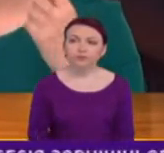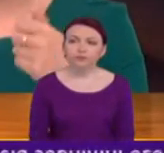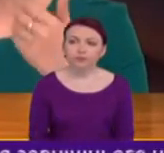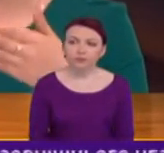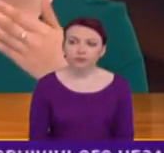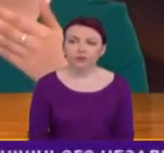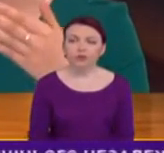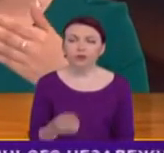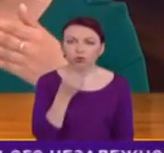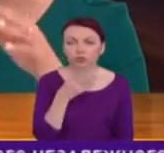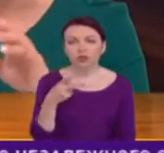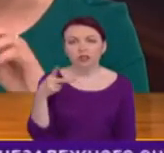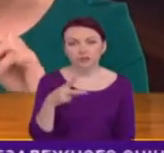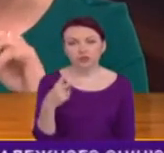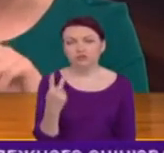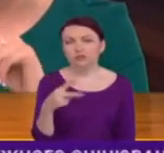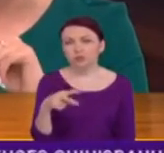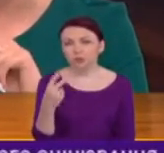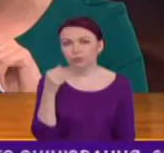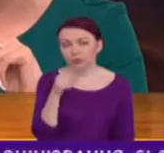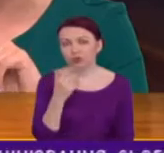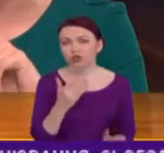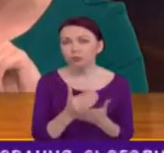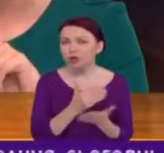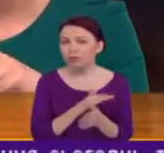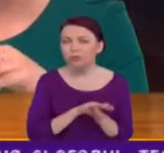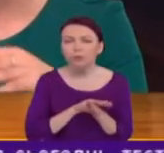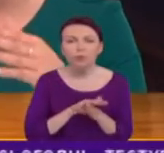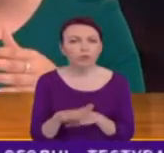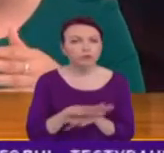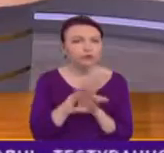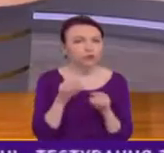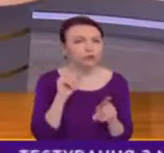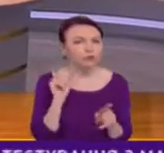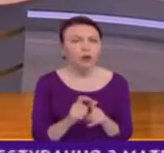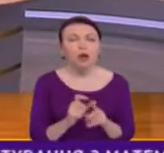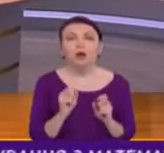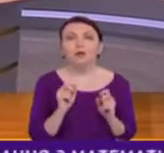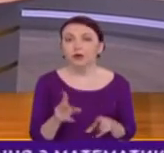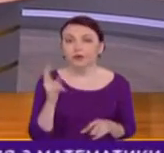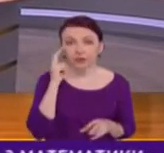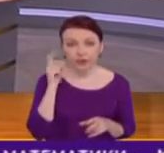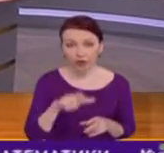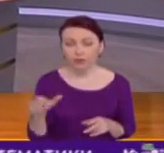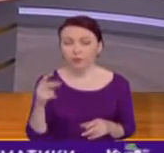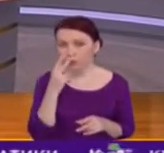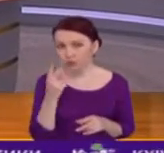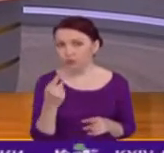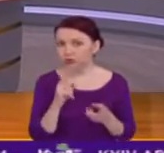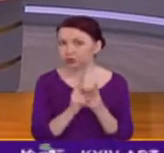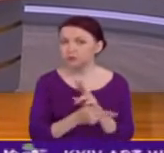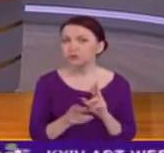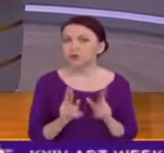вам потрібно... в 2022 році, припустимо, якщо ця програма буде повністю реалізована, яким чином кияни, жителі цього міста, побачать ці